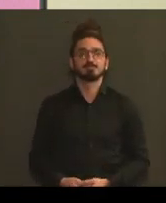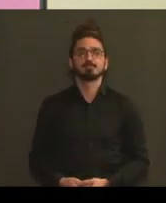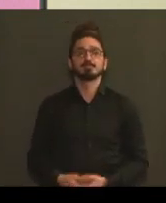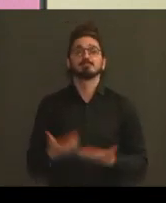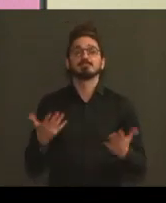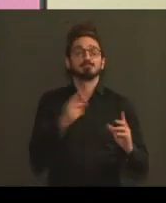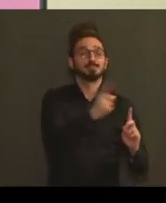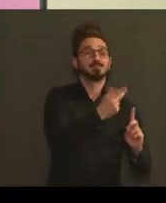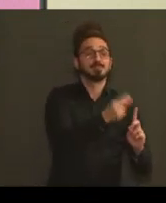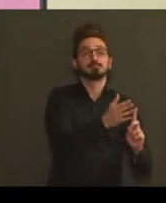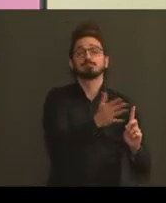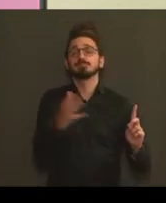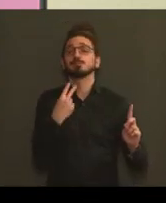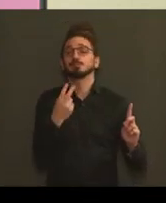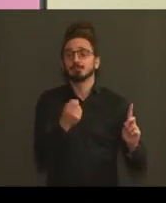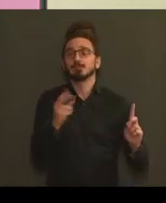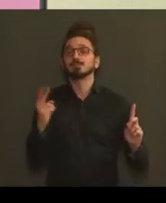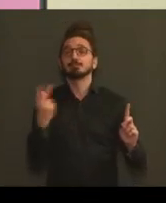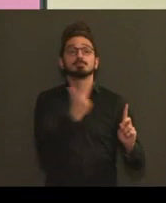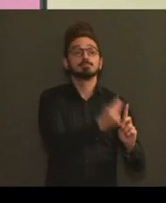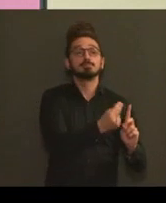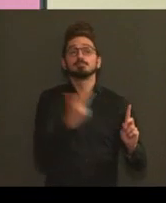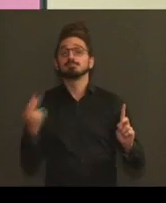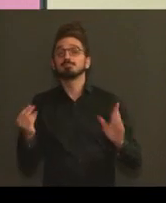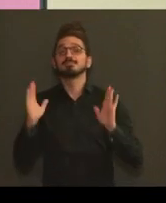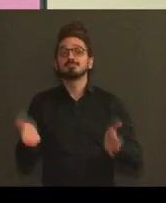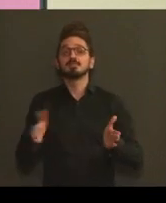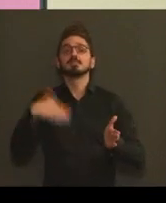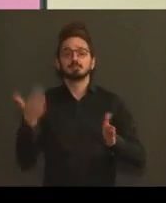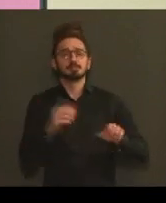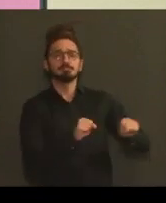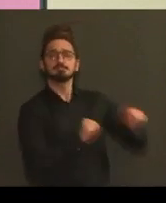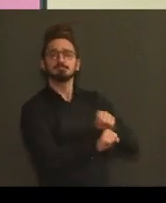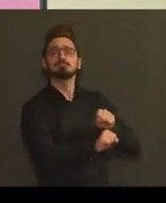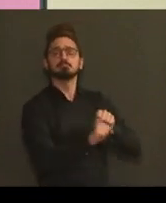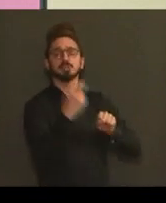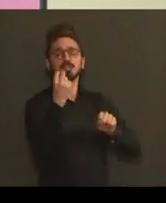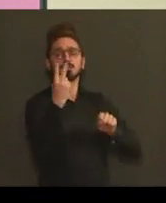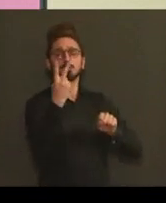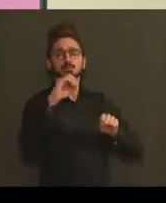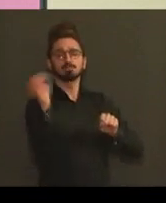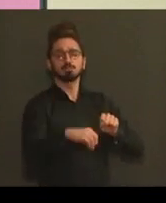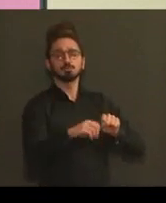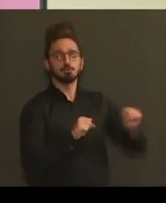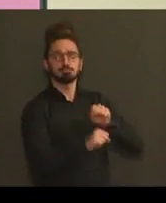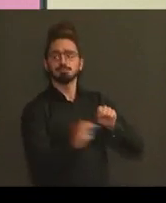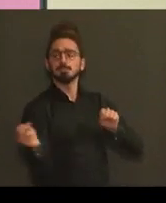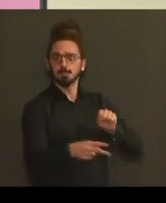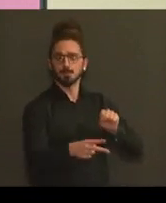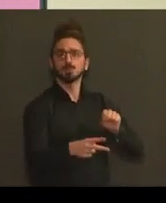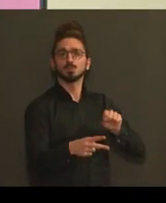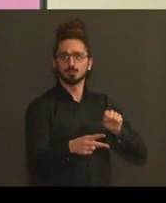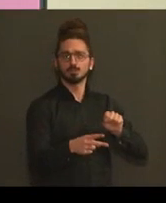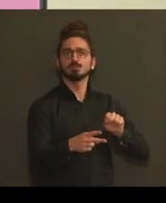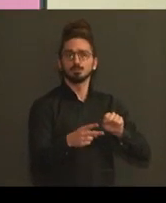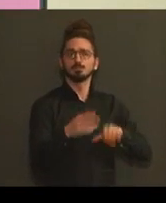de 82% sur les formes légères à modérées de la pathologie. Et que si on